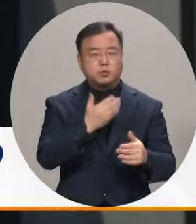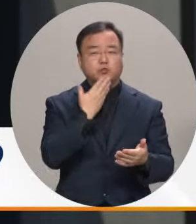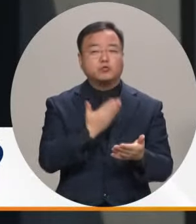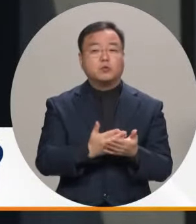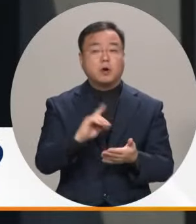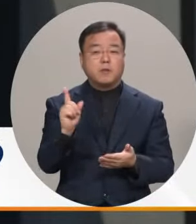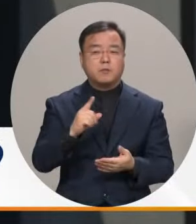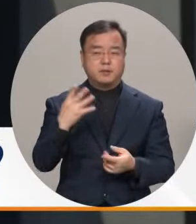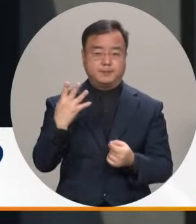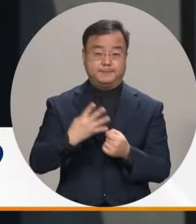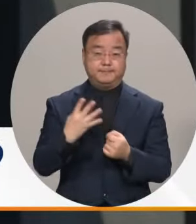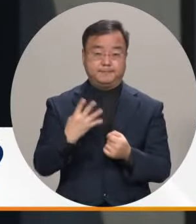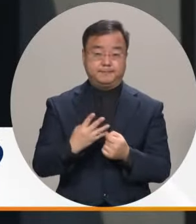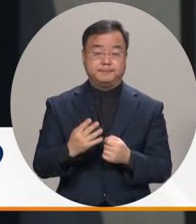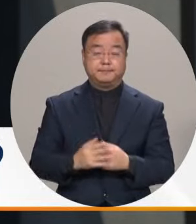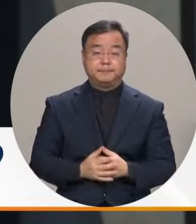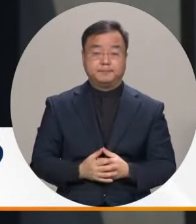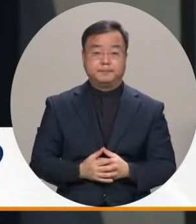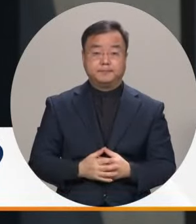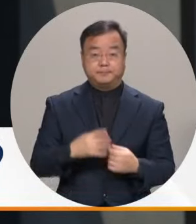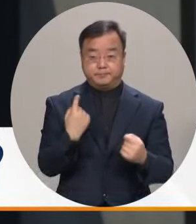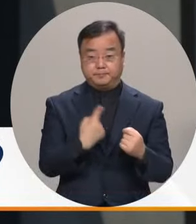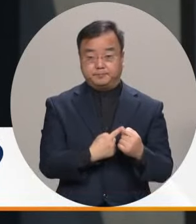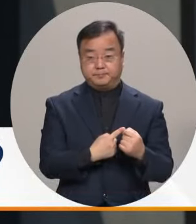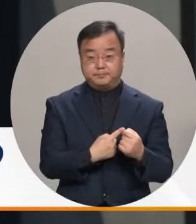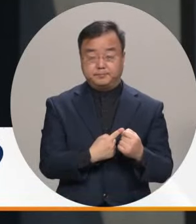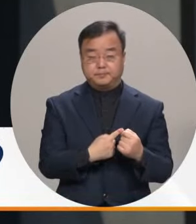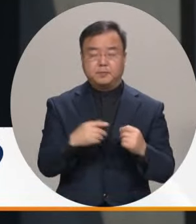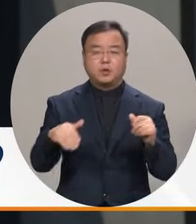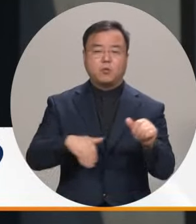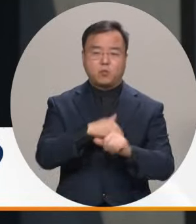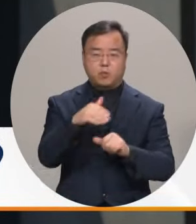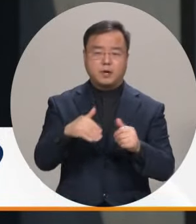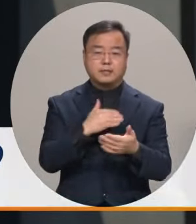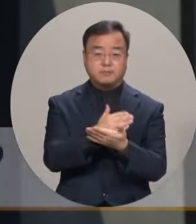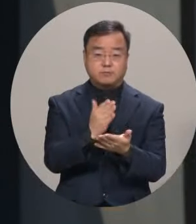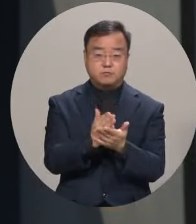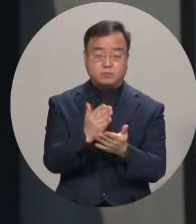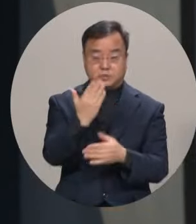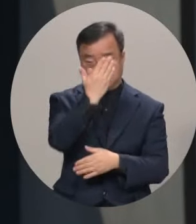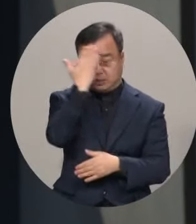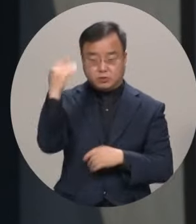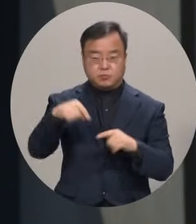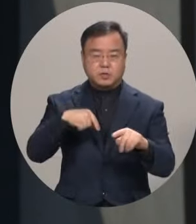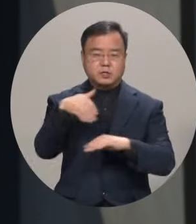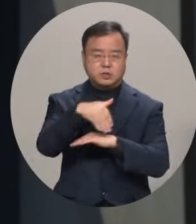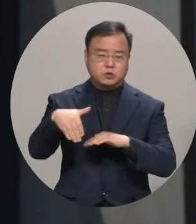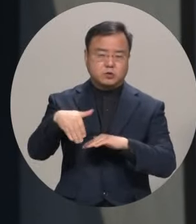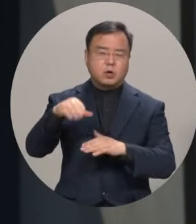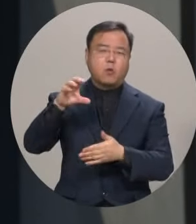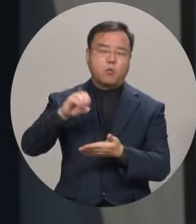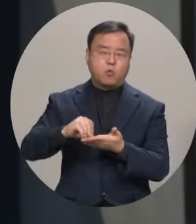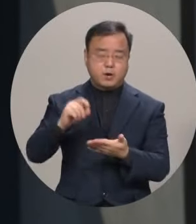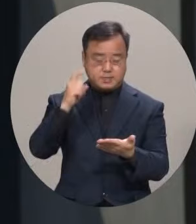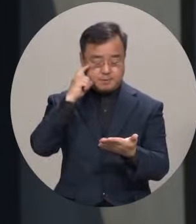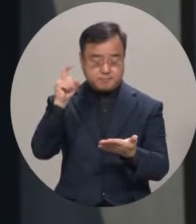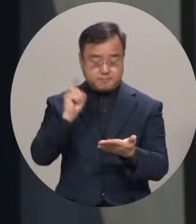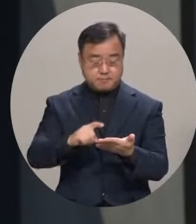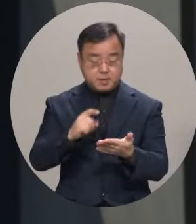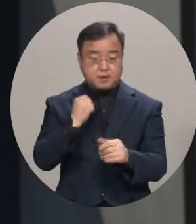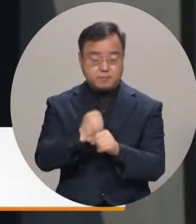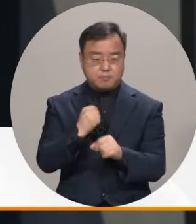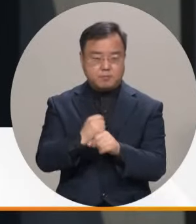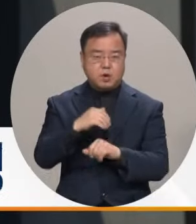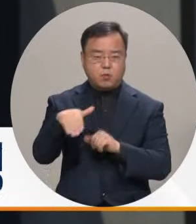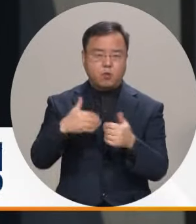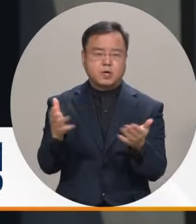크게네 가지로 구성되어 있습니다 첫 번째로는 환경 분야 청년 정책 과제 발굴로 환경부 주요 업무 추진 분야에